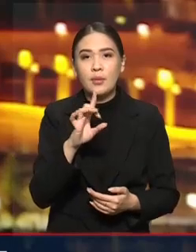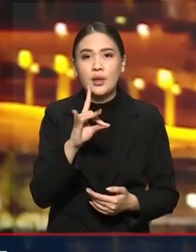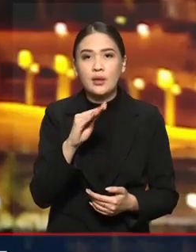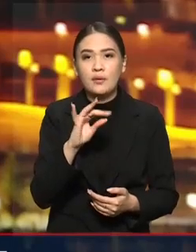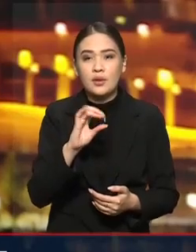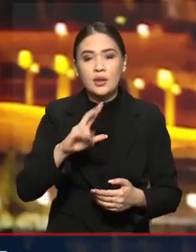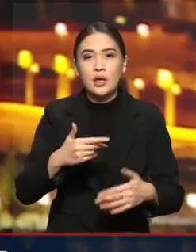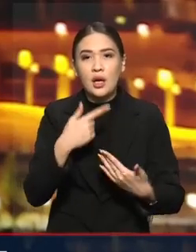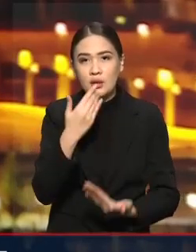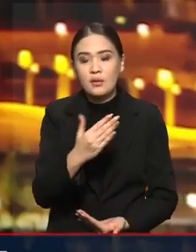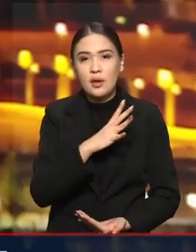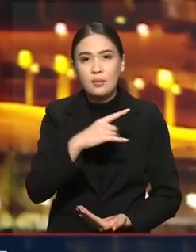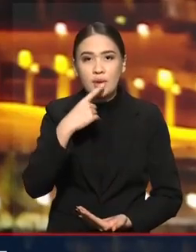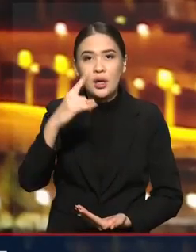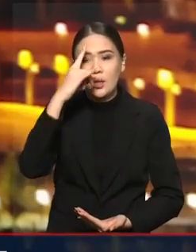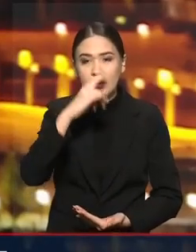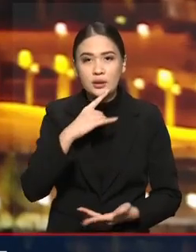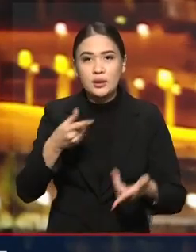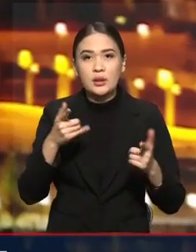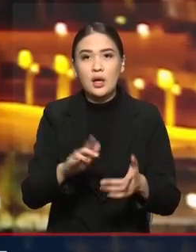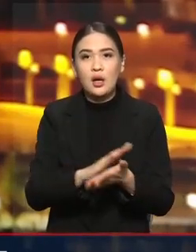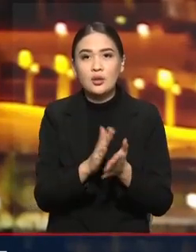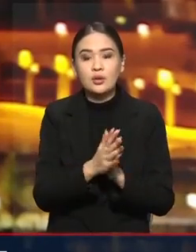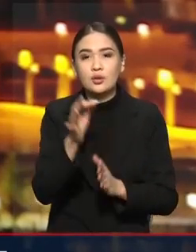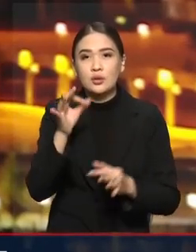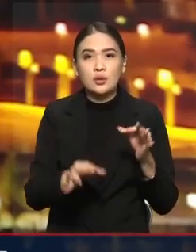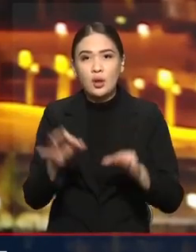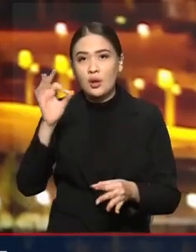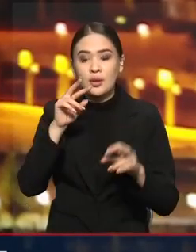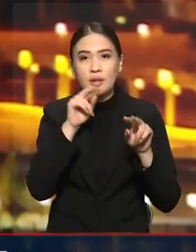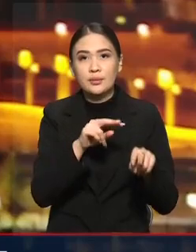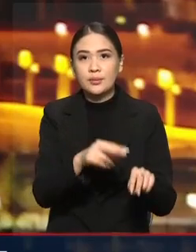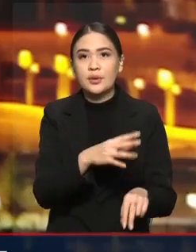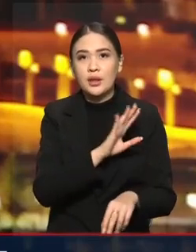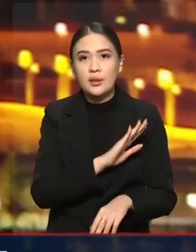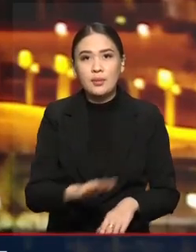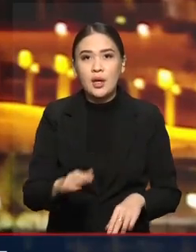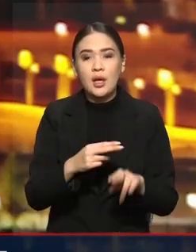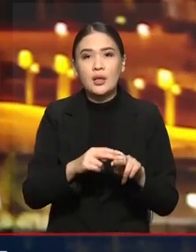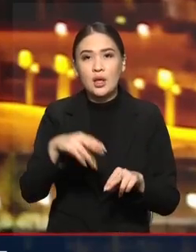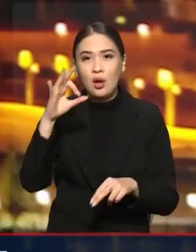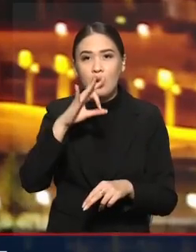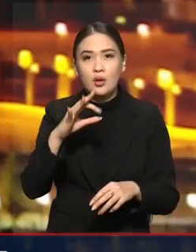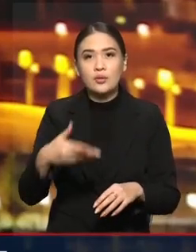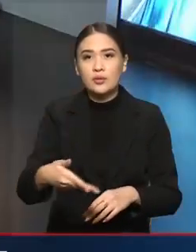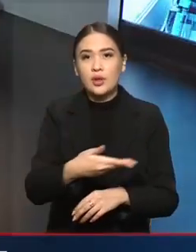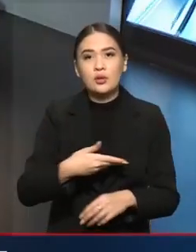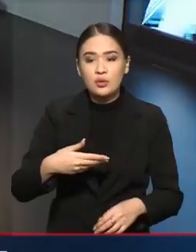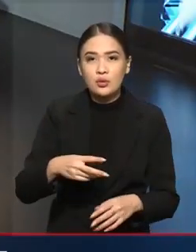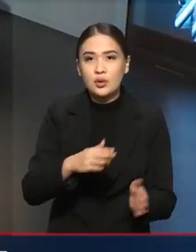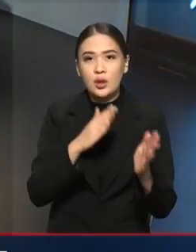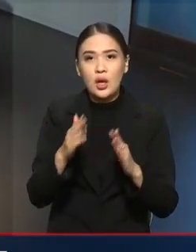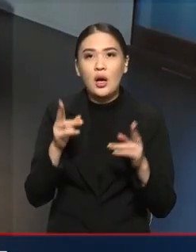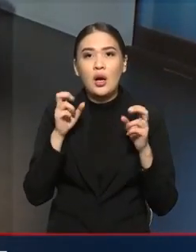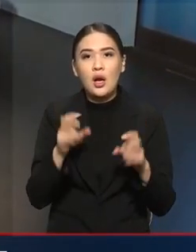Казахстану удалось заключить соглашение о судебном непре следовании не предъявлять претензии в нашу сторону как